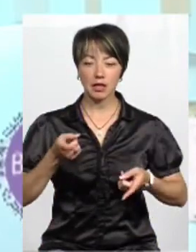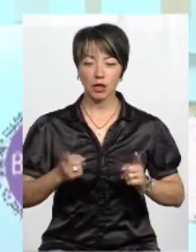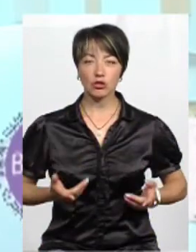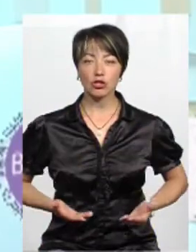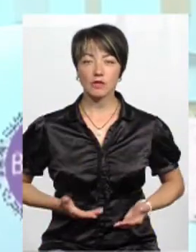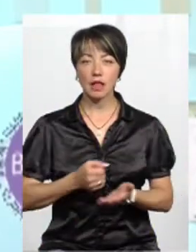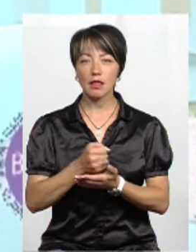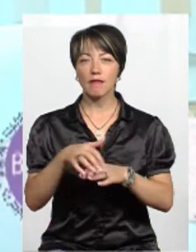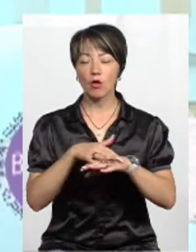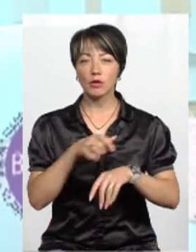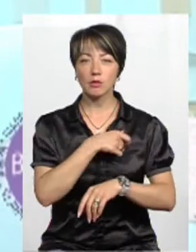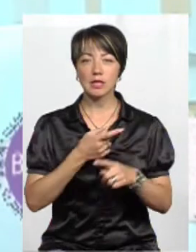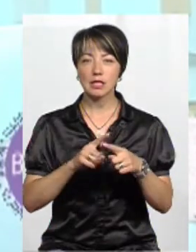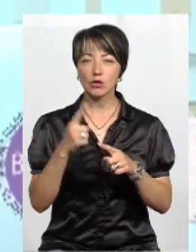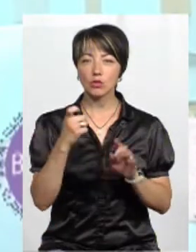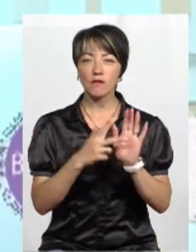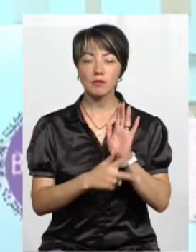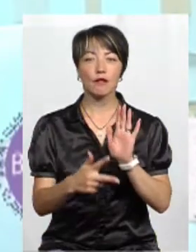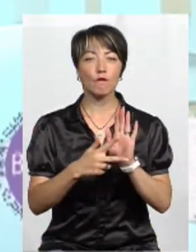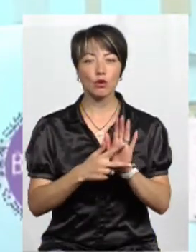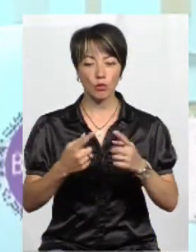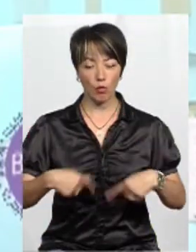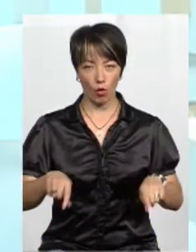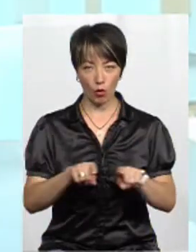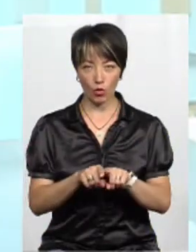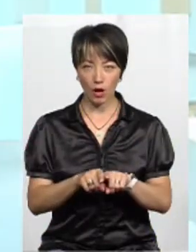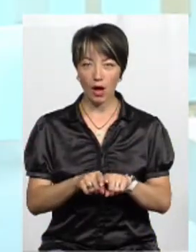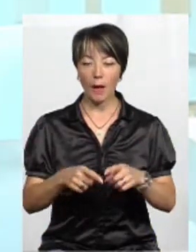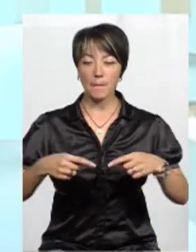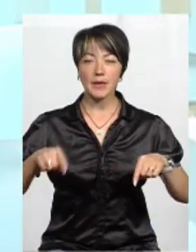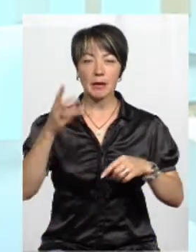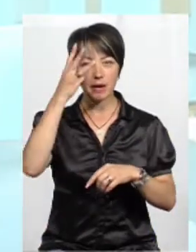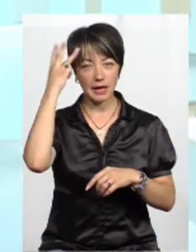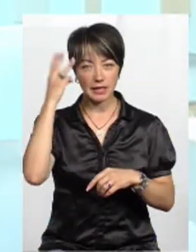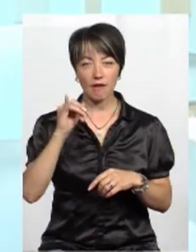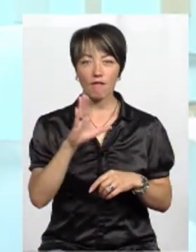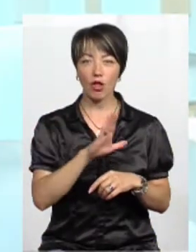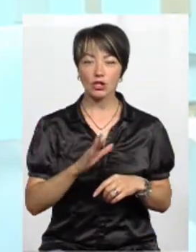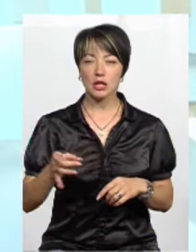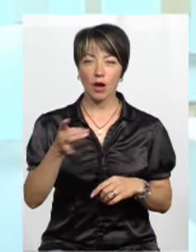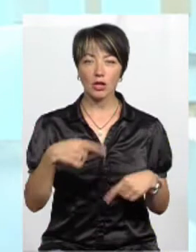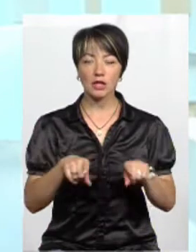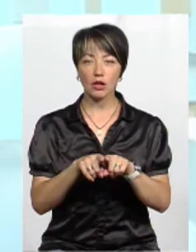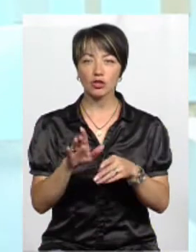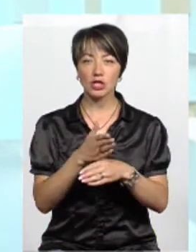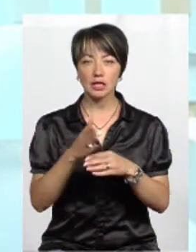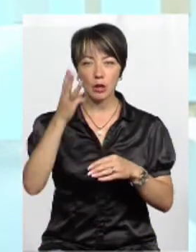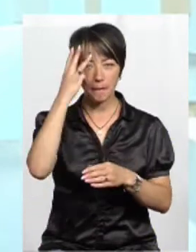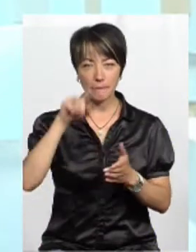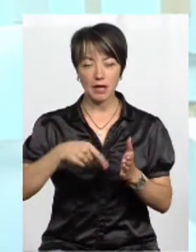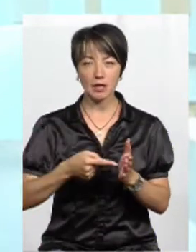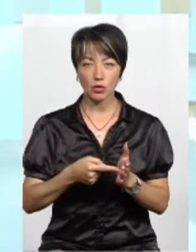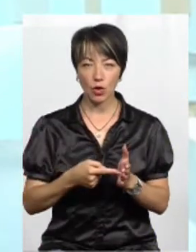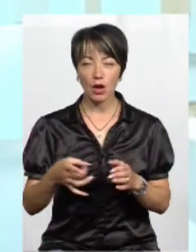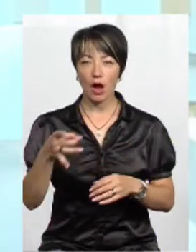народні депутати. Сьогодні це по 188-му округу. Його межі – Хмельницький і Волочиський райони, а також частина